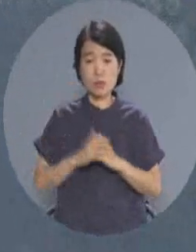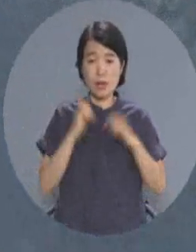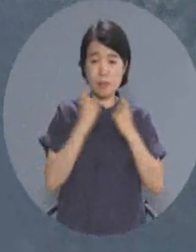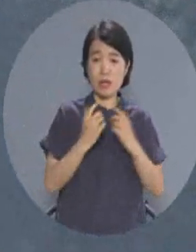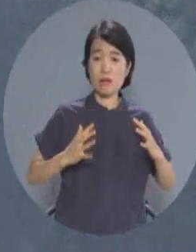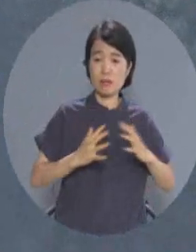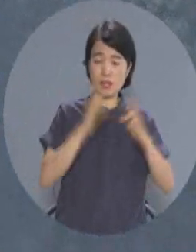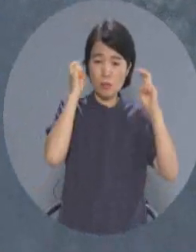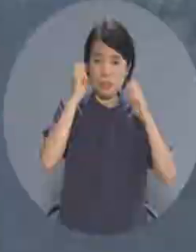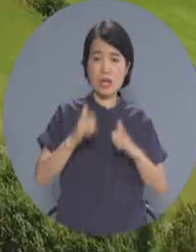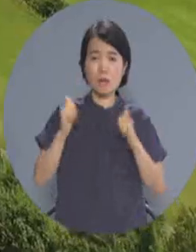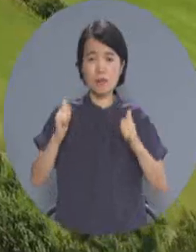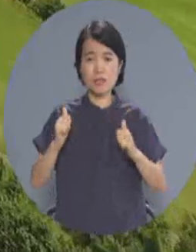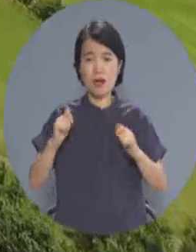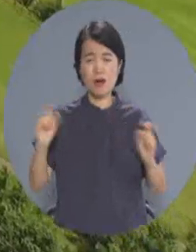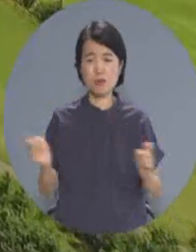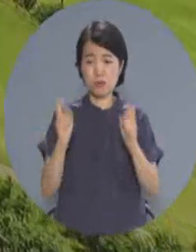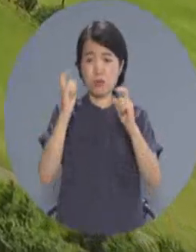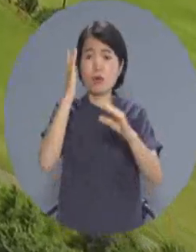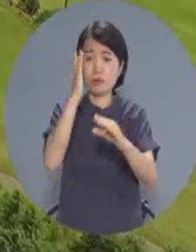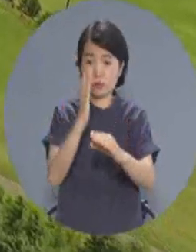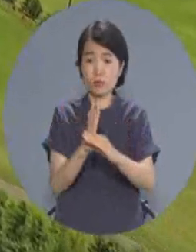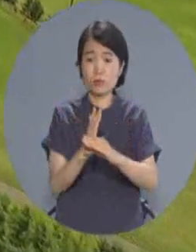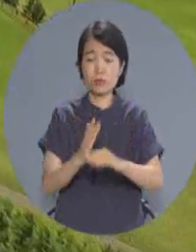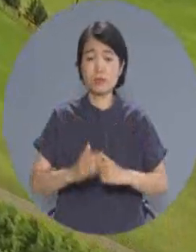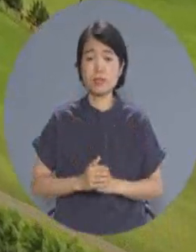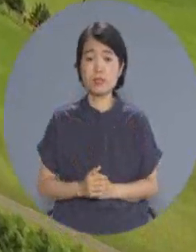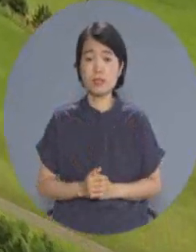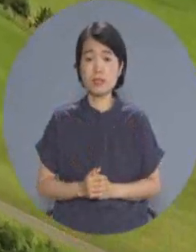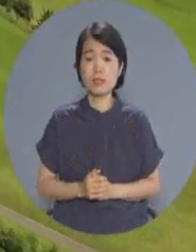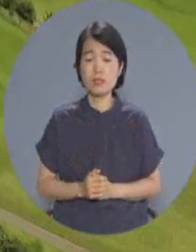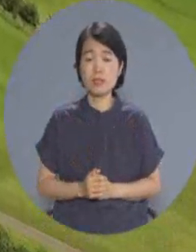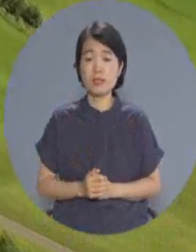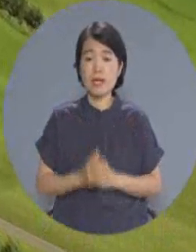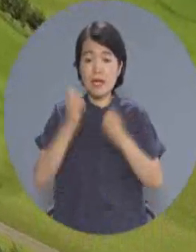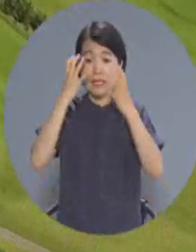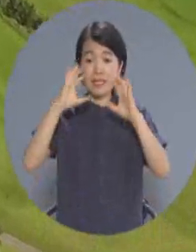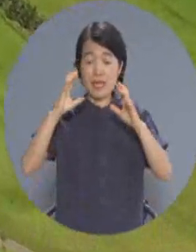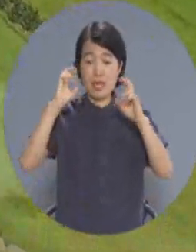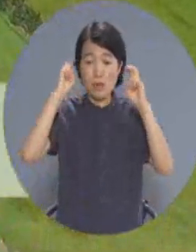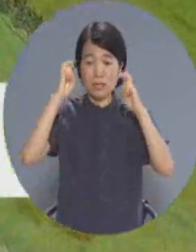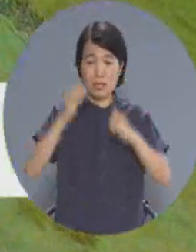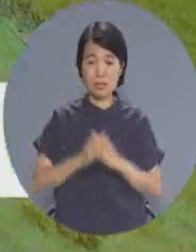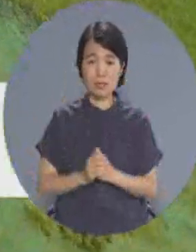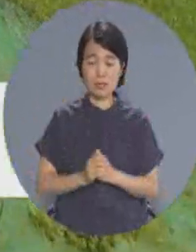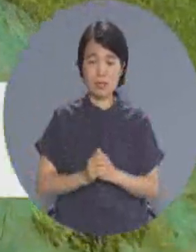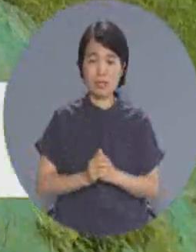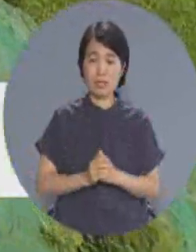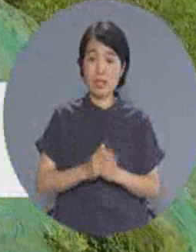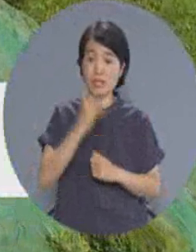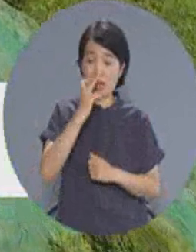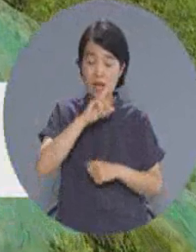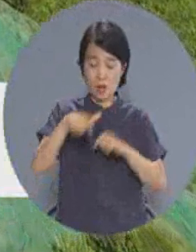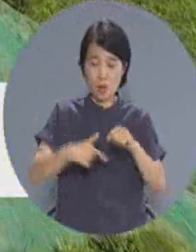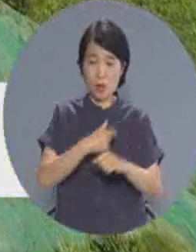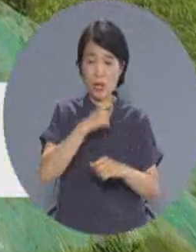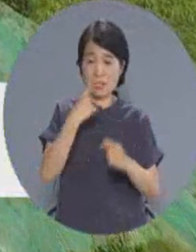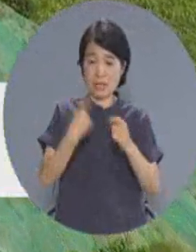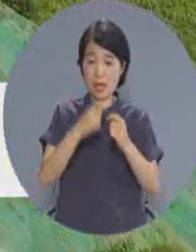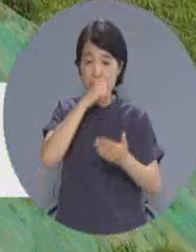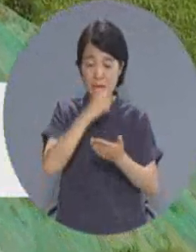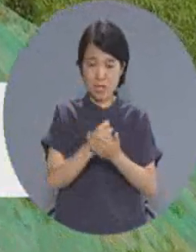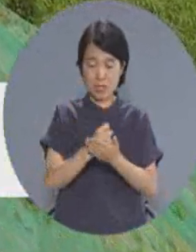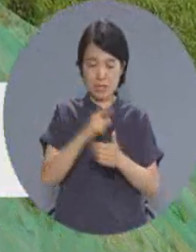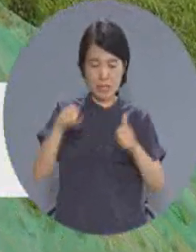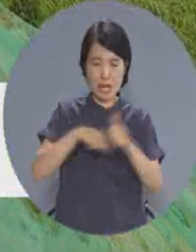민간 건설사가 법정 다툼을 진행하고 있는 상황. 신세계 측은 어등산이 현재로선 가장 유력지이긴 하지만